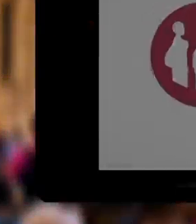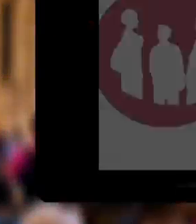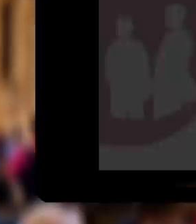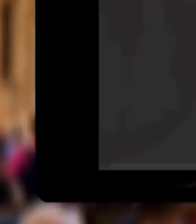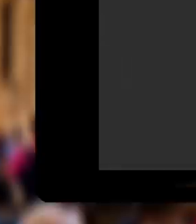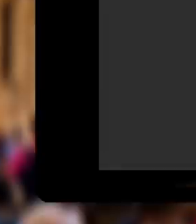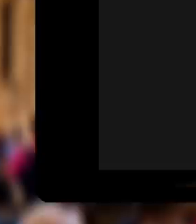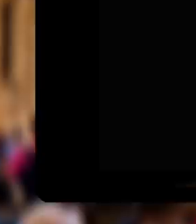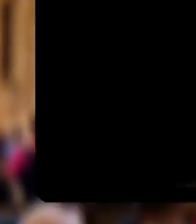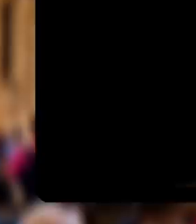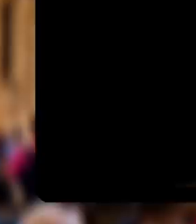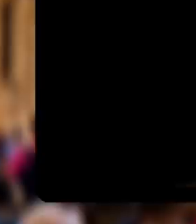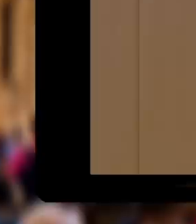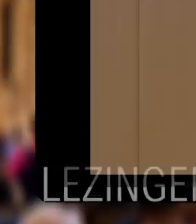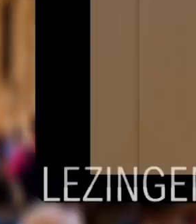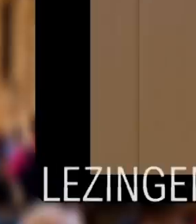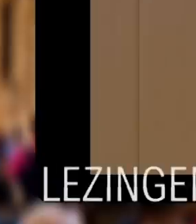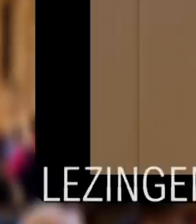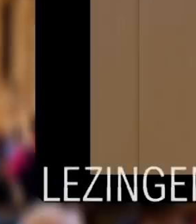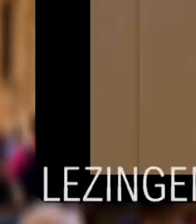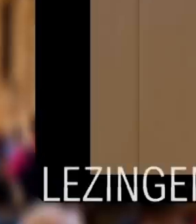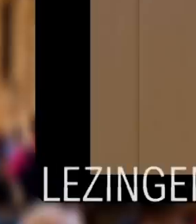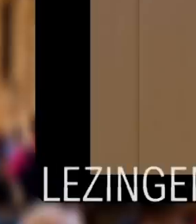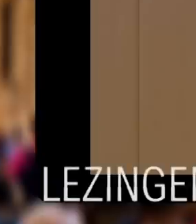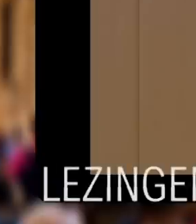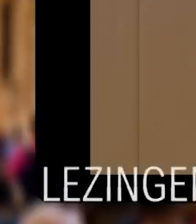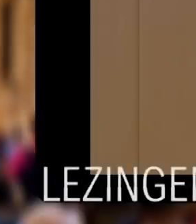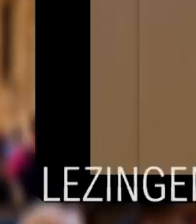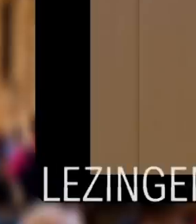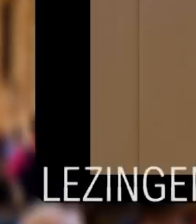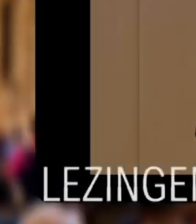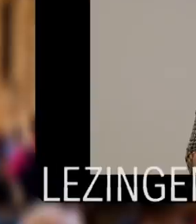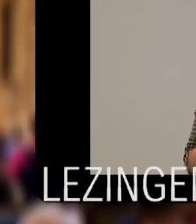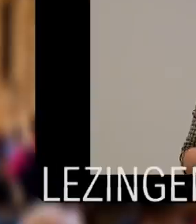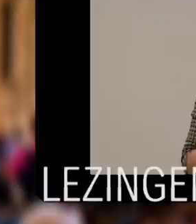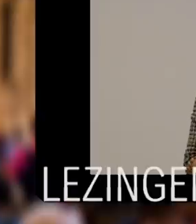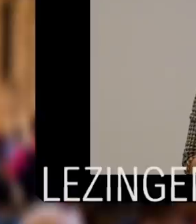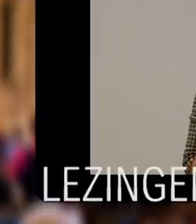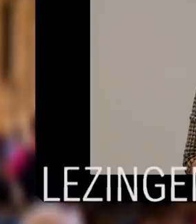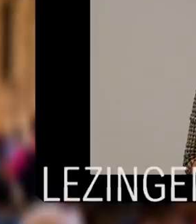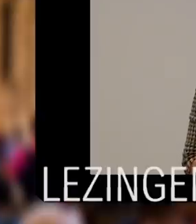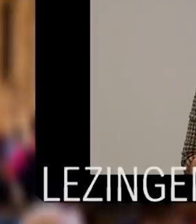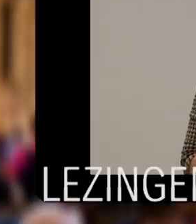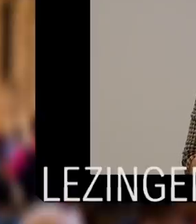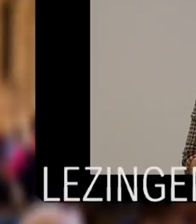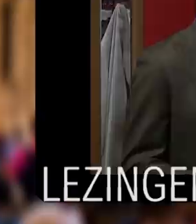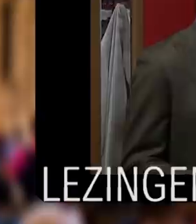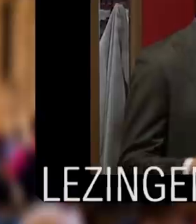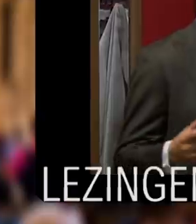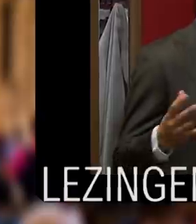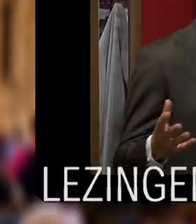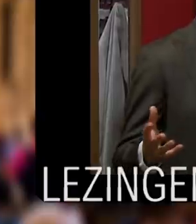Heeft u genoten van deze uitzending? Dan wilt u vast meer zien. Ga naar beleefmee.nl voor lezingen,